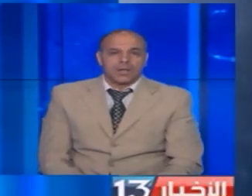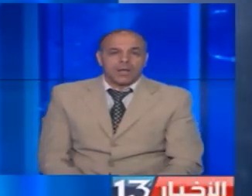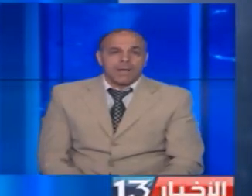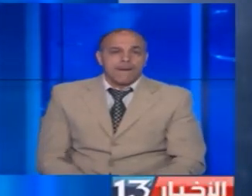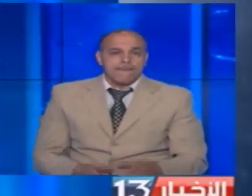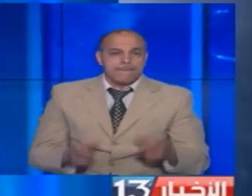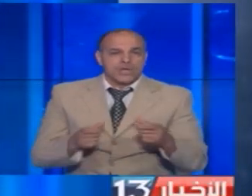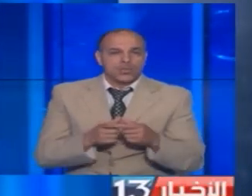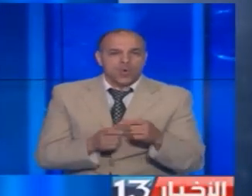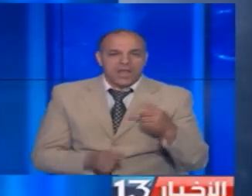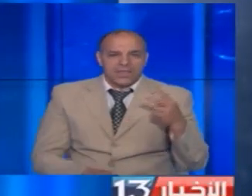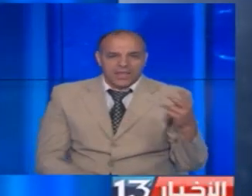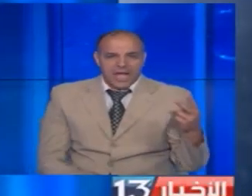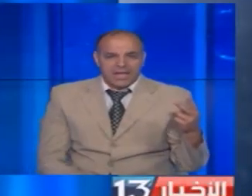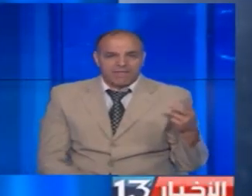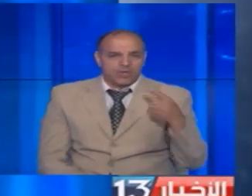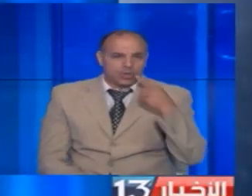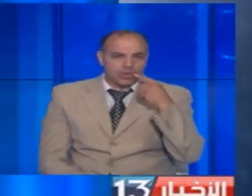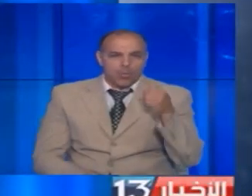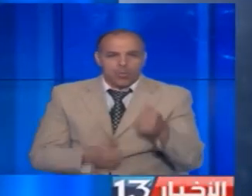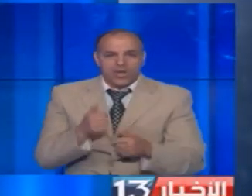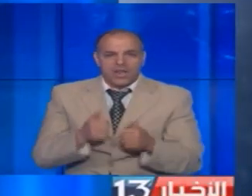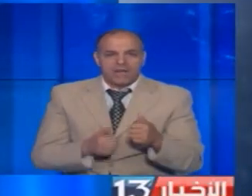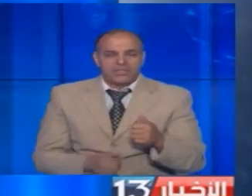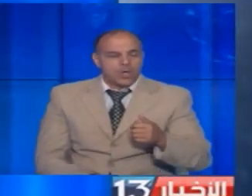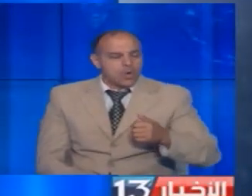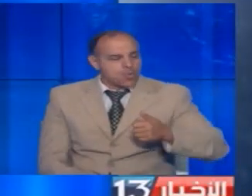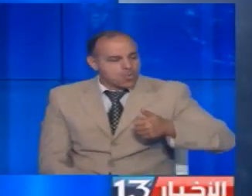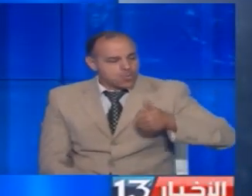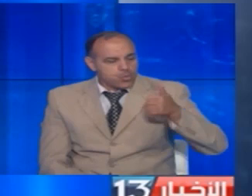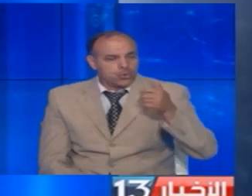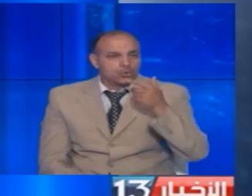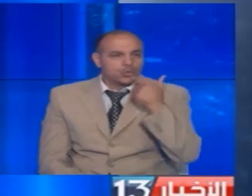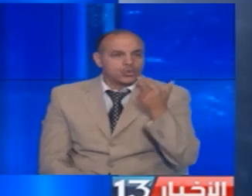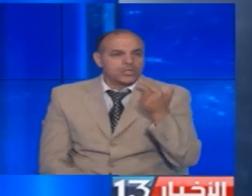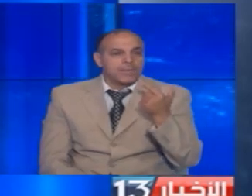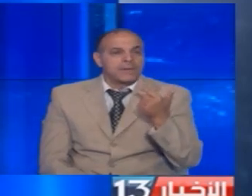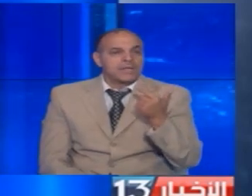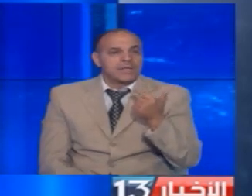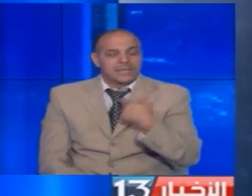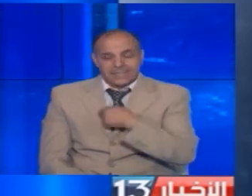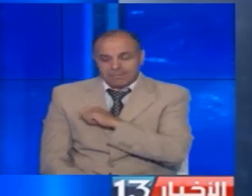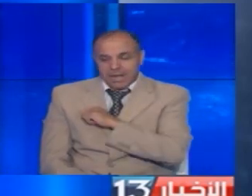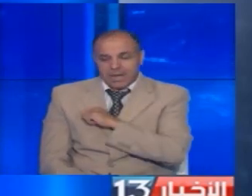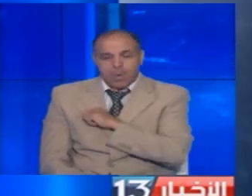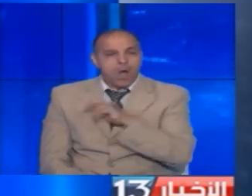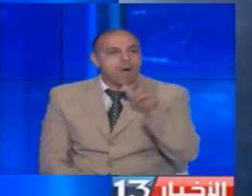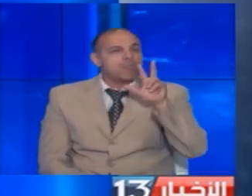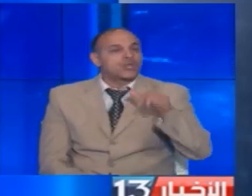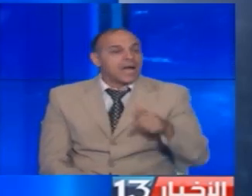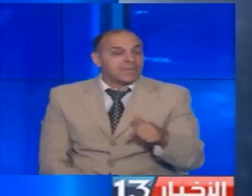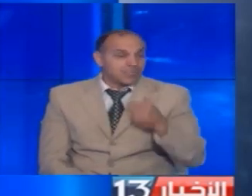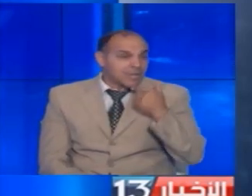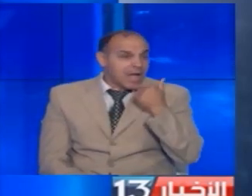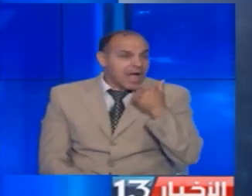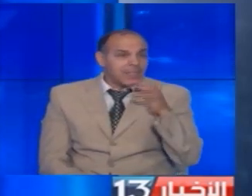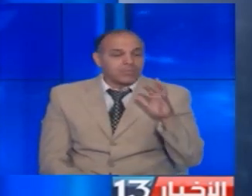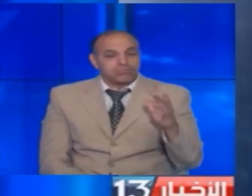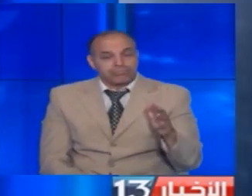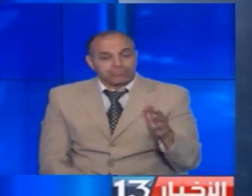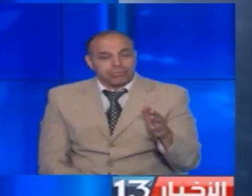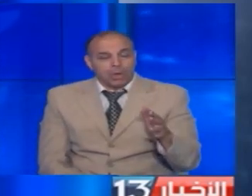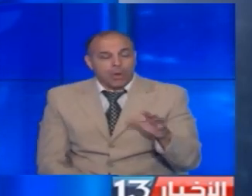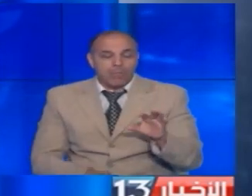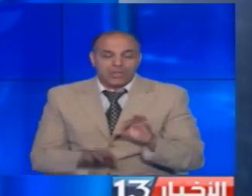أما بالمجموعة الثانية فسيشتد التنافس على الصدارة بين كل من إسبانيا والبرتغال، حيث